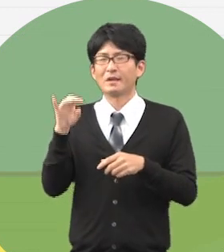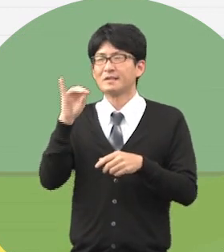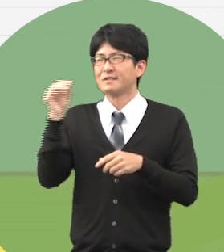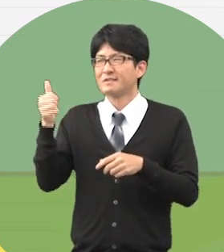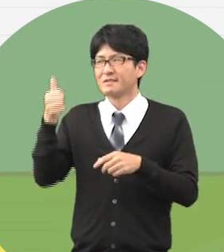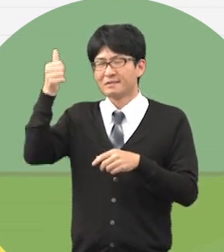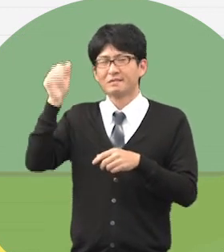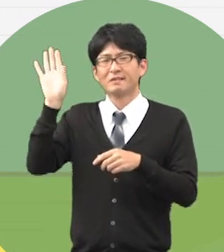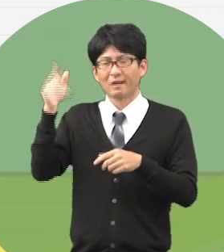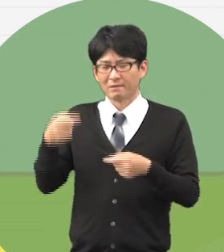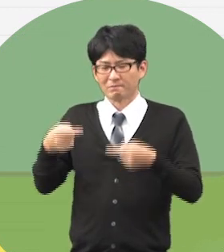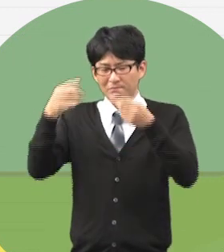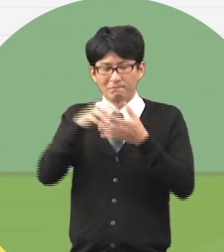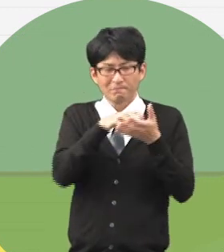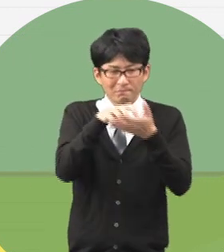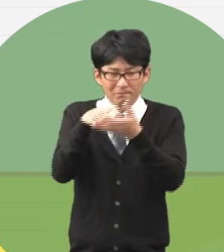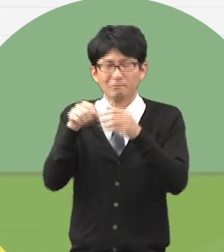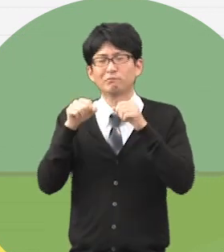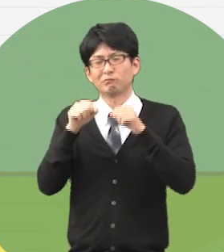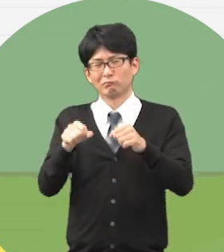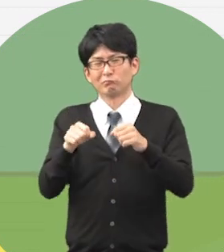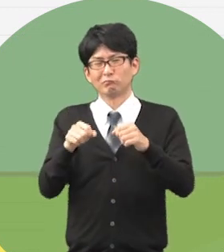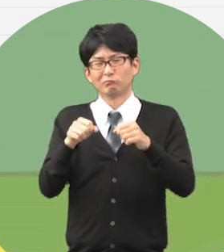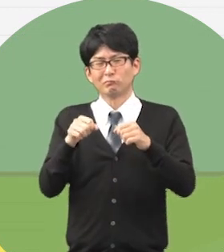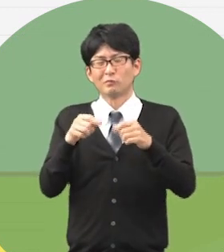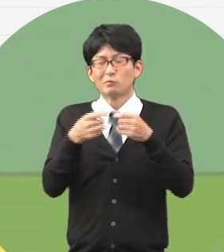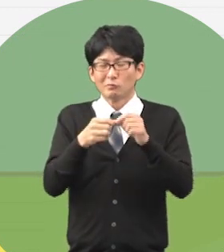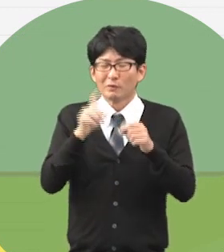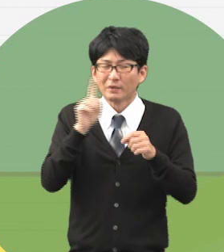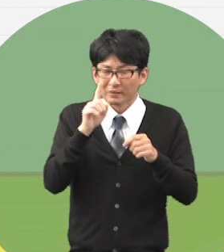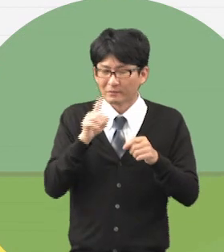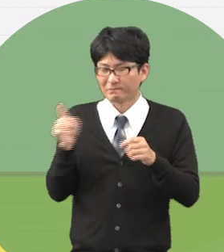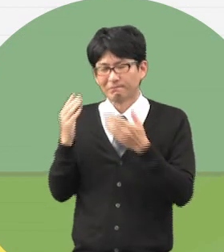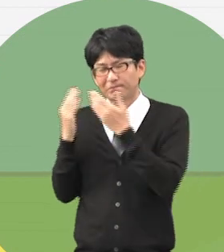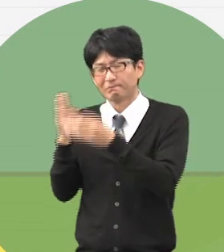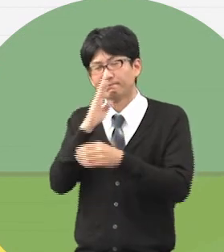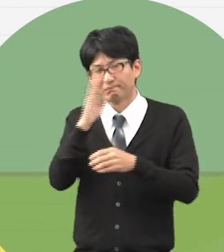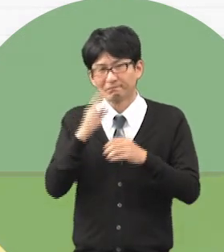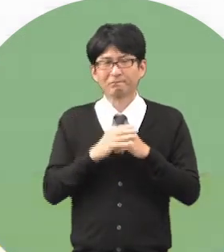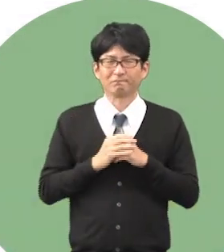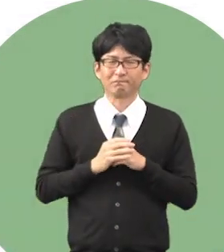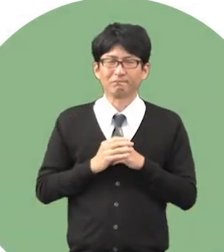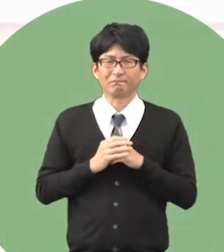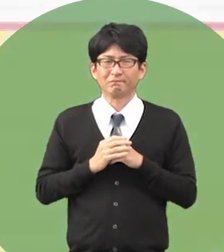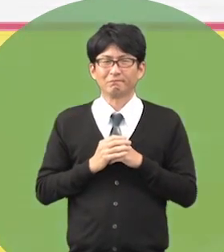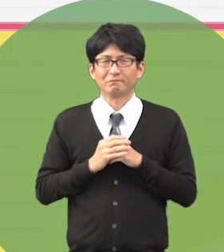知事表彰をしています。詳しくはご覧のところまで。